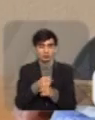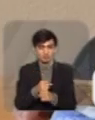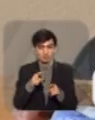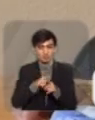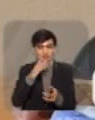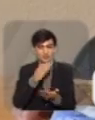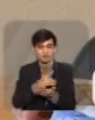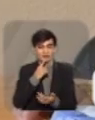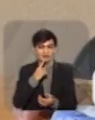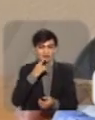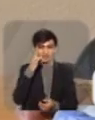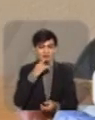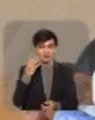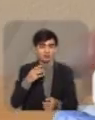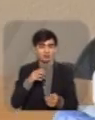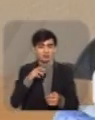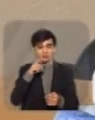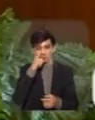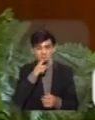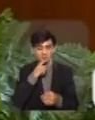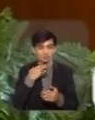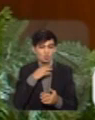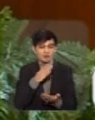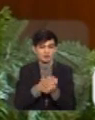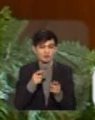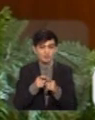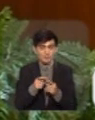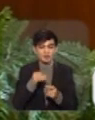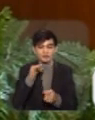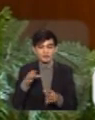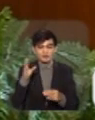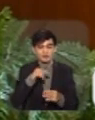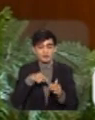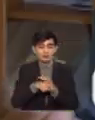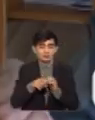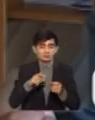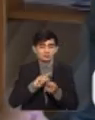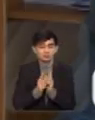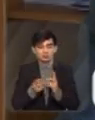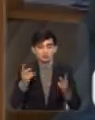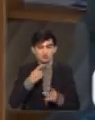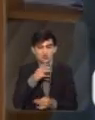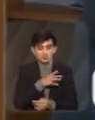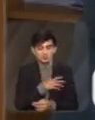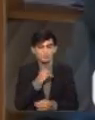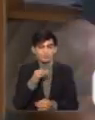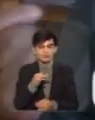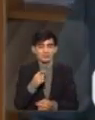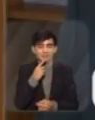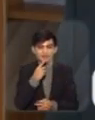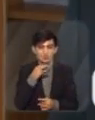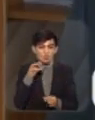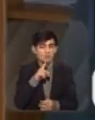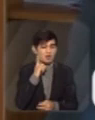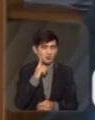тіл комитеті дейді. Сондықтан комитеттің құрылымын өзгертпей, нәтиже шықпайды деп санайды. Тіл шұбарлығы менен, жастардың